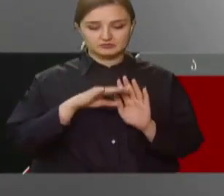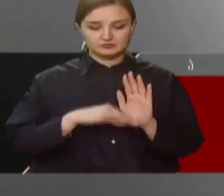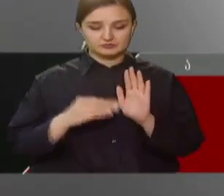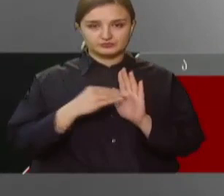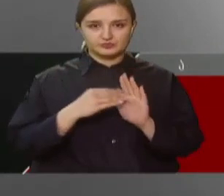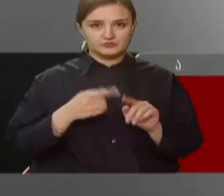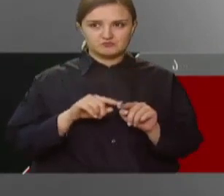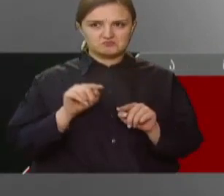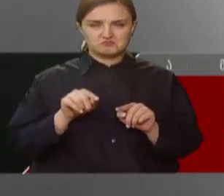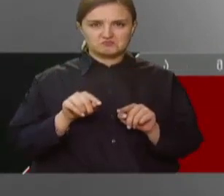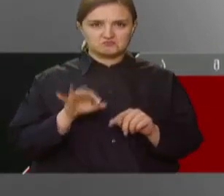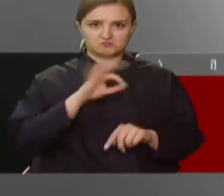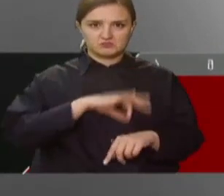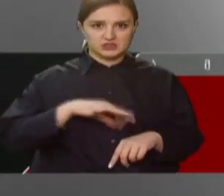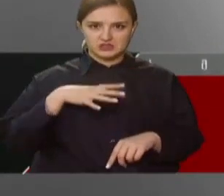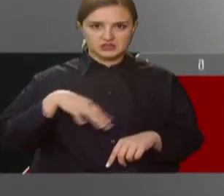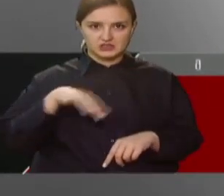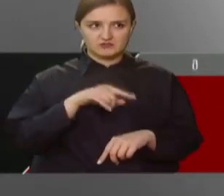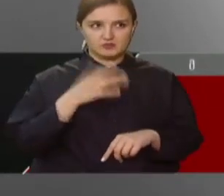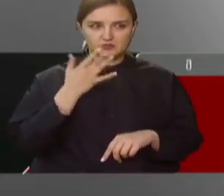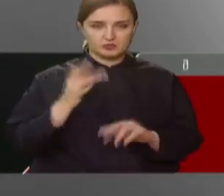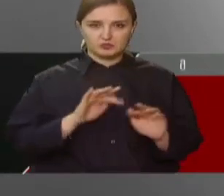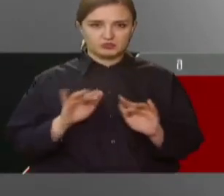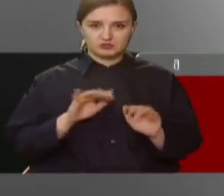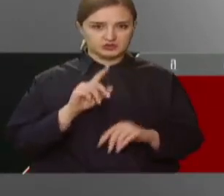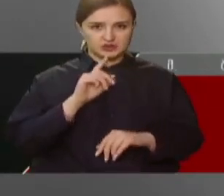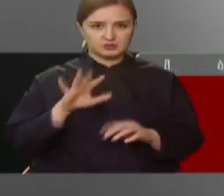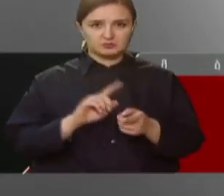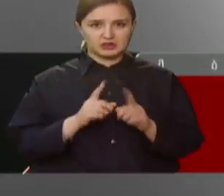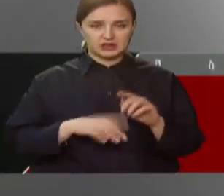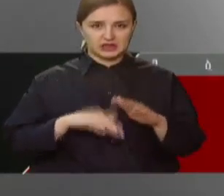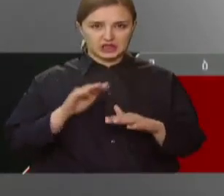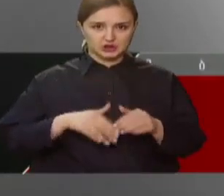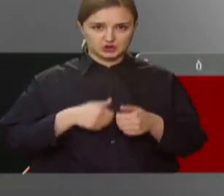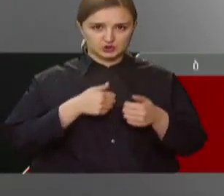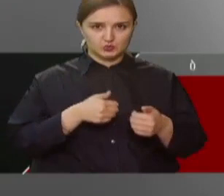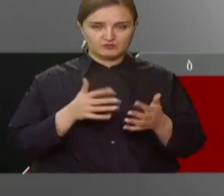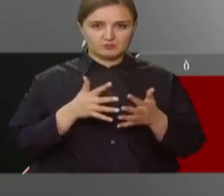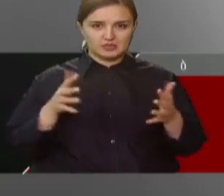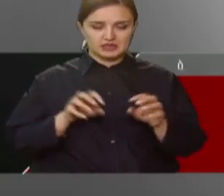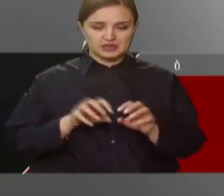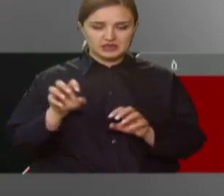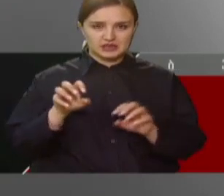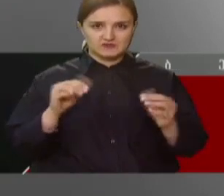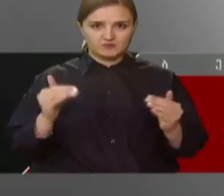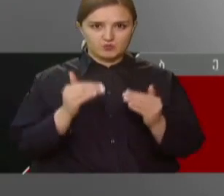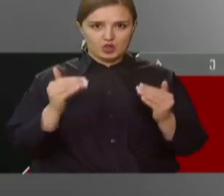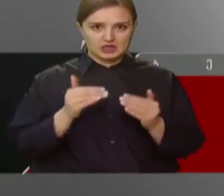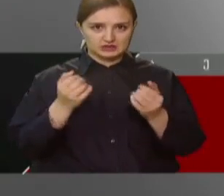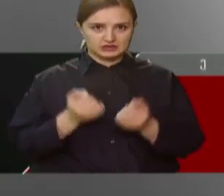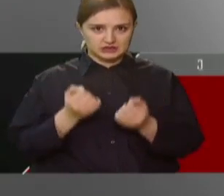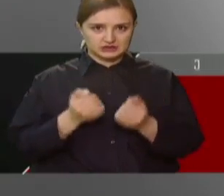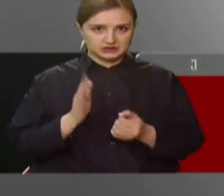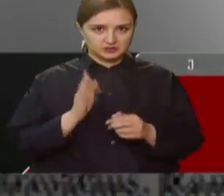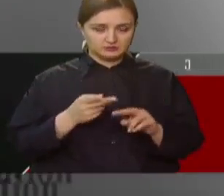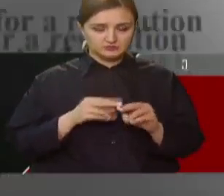რეალურად არ წარადგება საქართველოში პოლიტიკურ პროცესს და ის პირიქით ხელს შეუწყობს მეტ პოლარიზაციას, რაც საბოლოო ჯამში